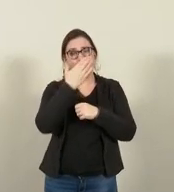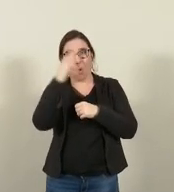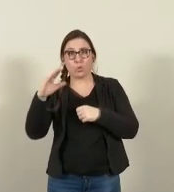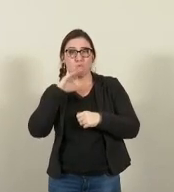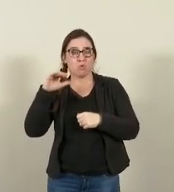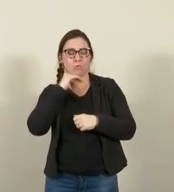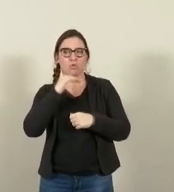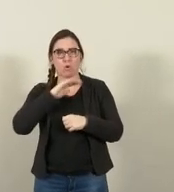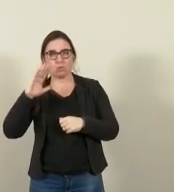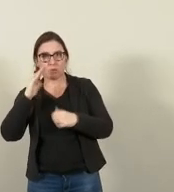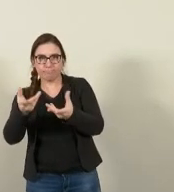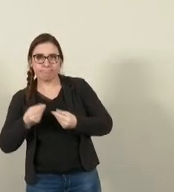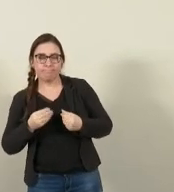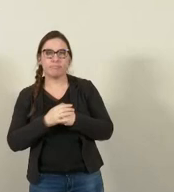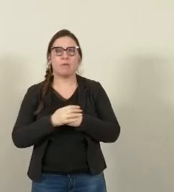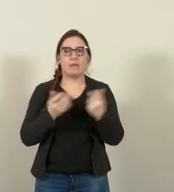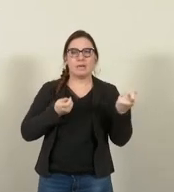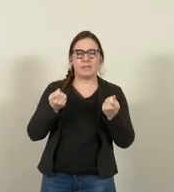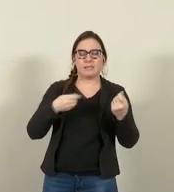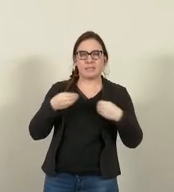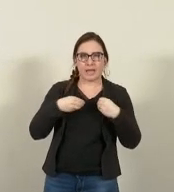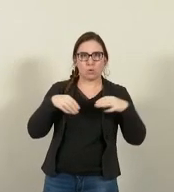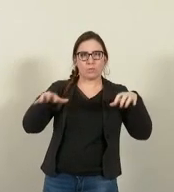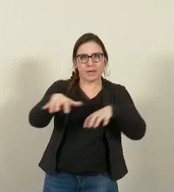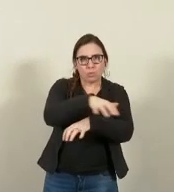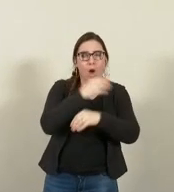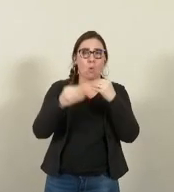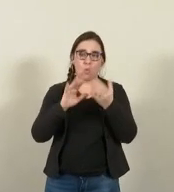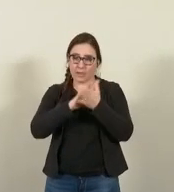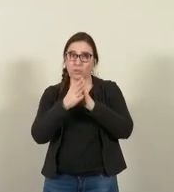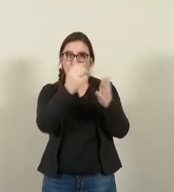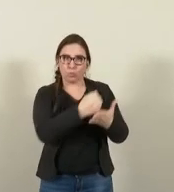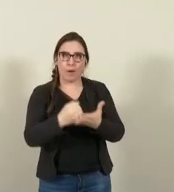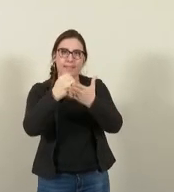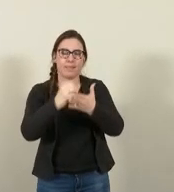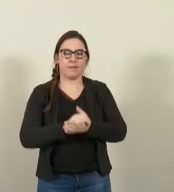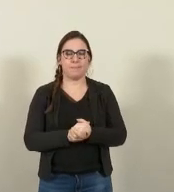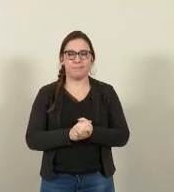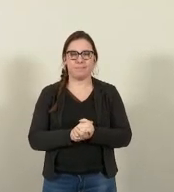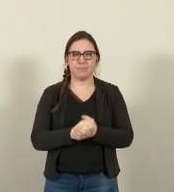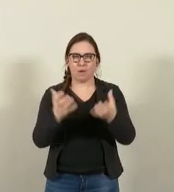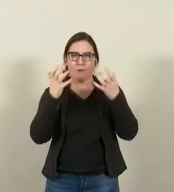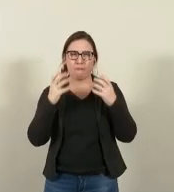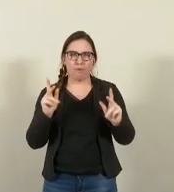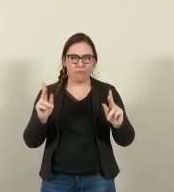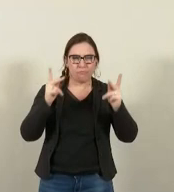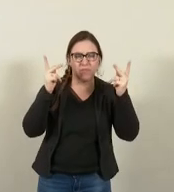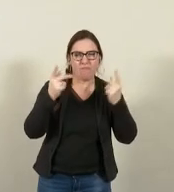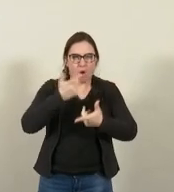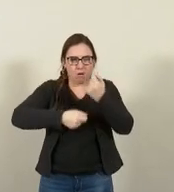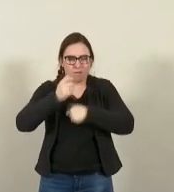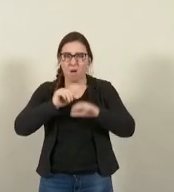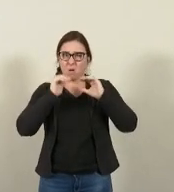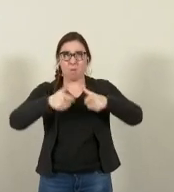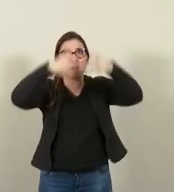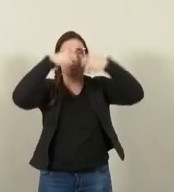d'urgence par la du territoire par une association d'entraide l'idée était de maintenir une dynamique sur le quartier malgré les bâtiments